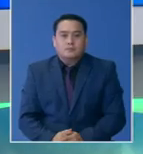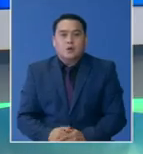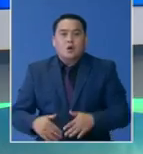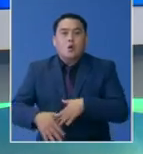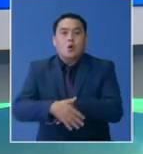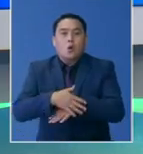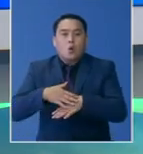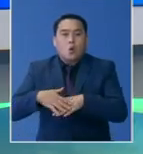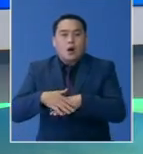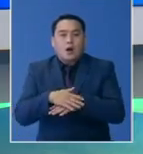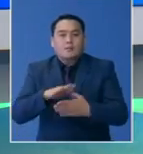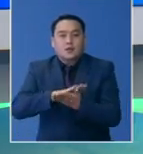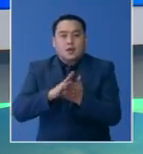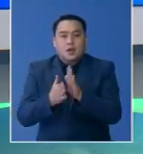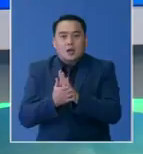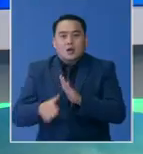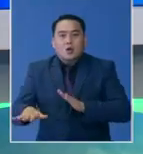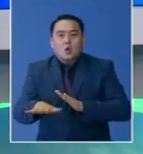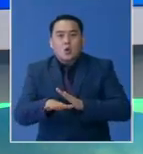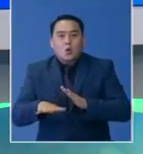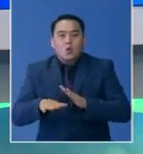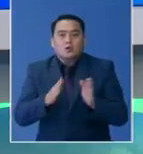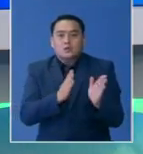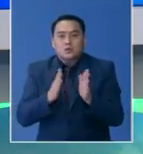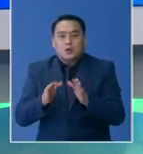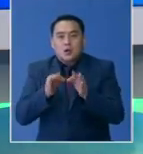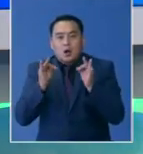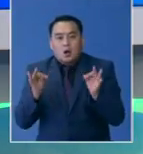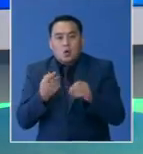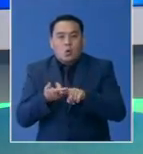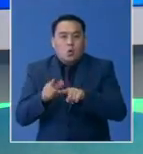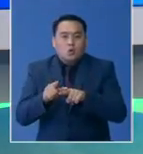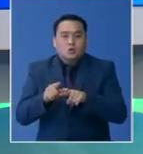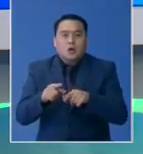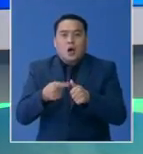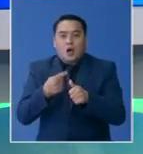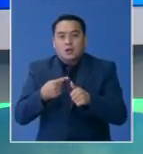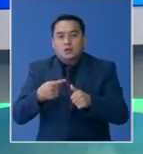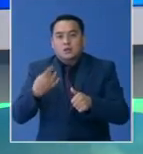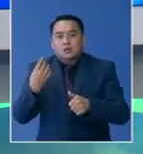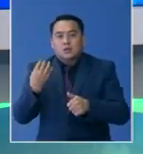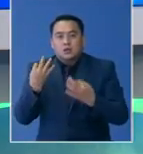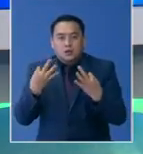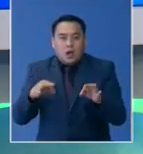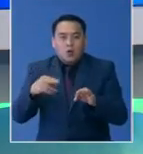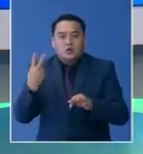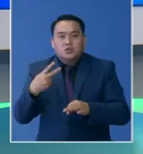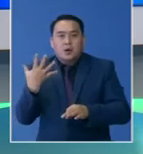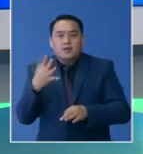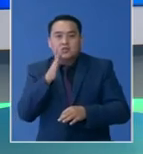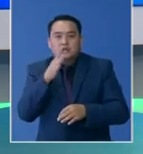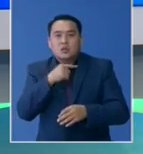Қоғамдық келісім кеңестерінің өңірлік қызмет аспектілері тәжірибе әдістеме. Осындай атаумен ел тәуелсіздігінің 25 жылдығына орай